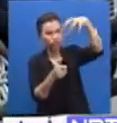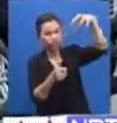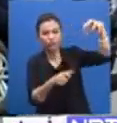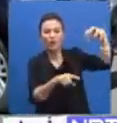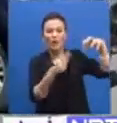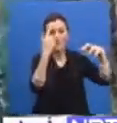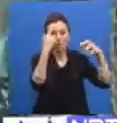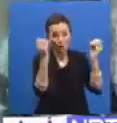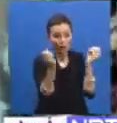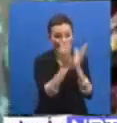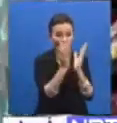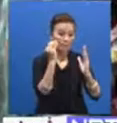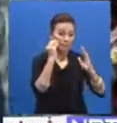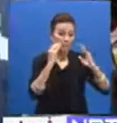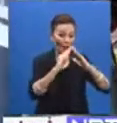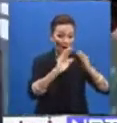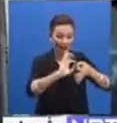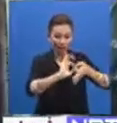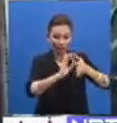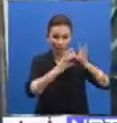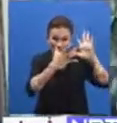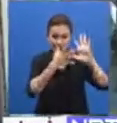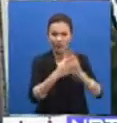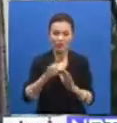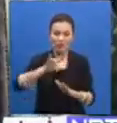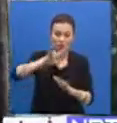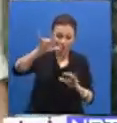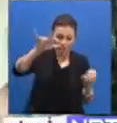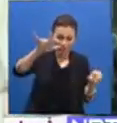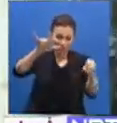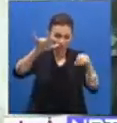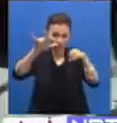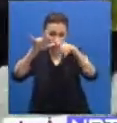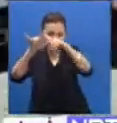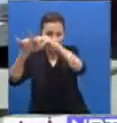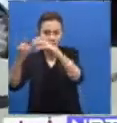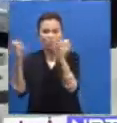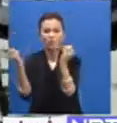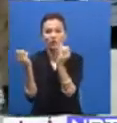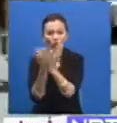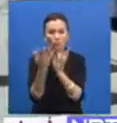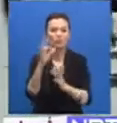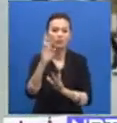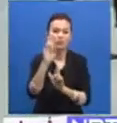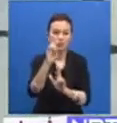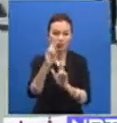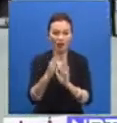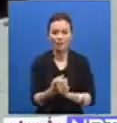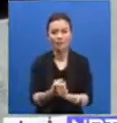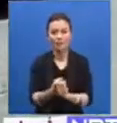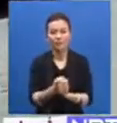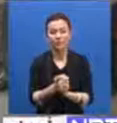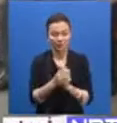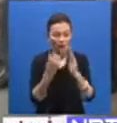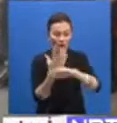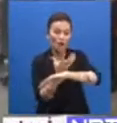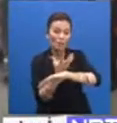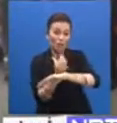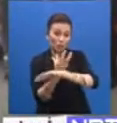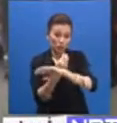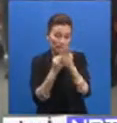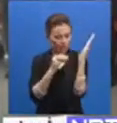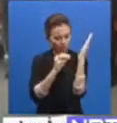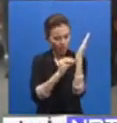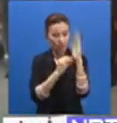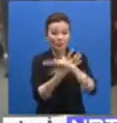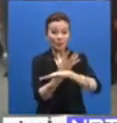ไหม้และอาจส่งผลกระทบต่อการสัญจรทางอากาศของเครื่องบินส่วนที่วัดต้นสนอำเภอบ้านแหลมจังหวัดเพชรบุรีคณะศิลป์ยา